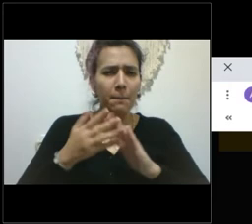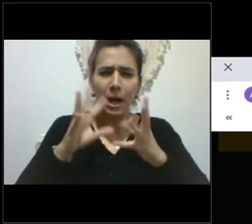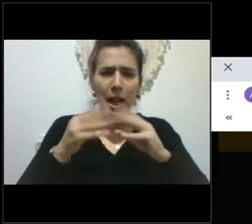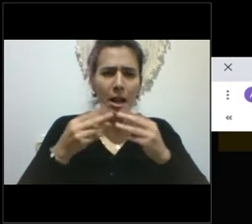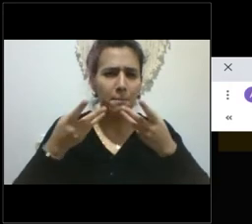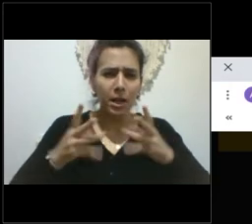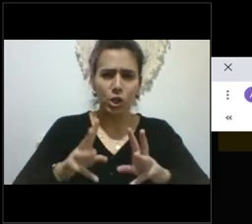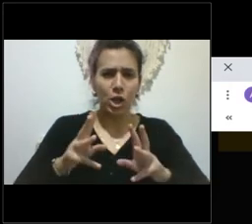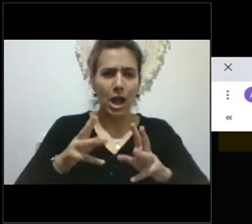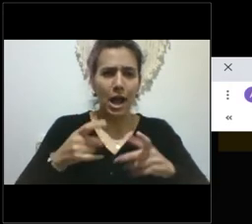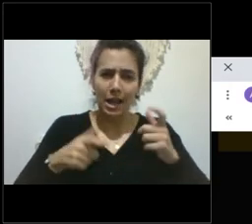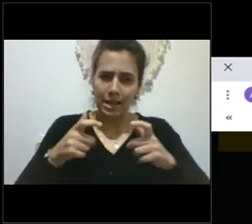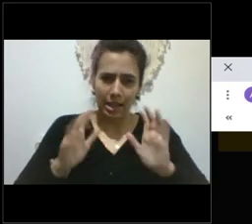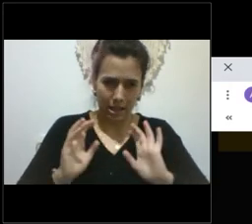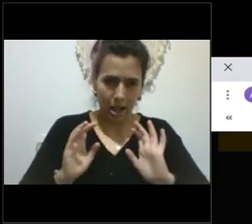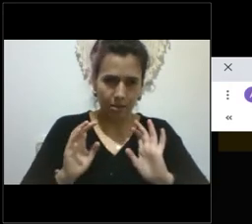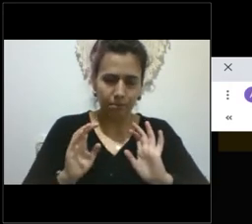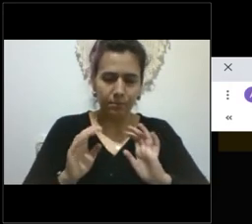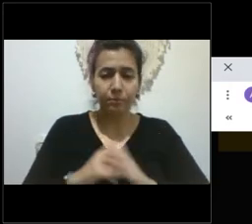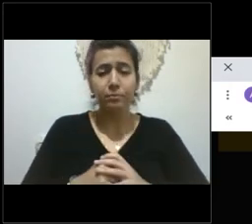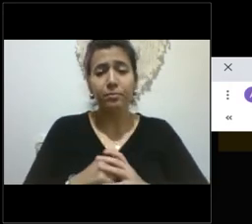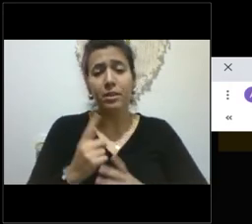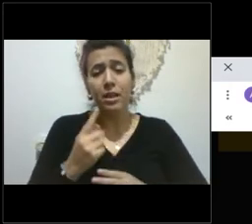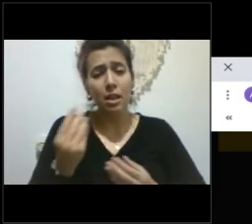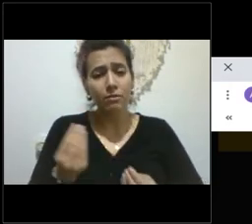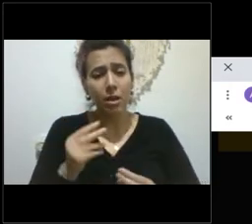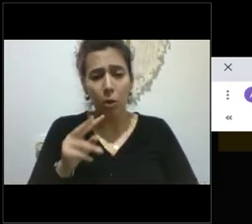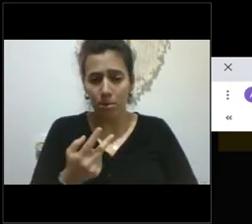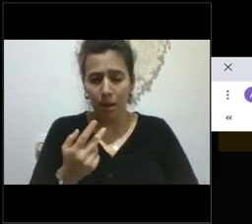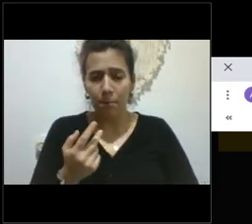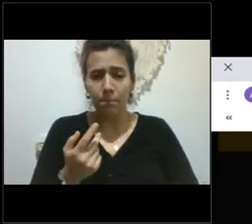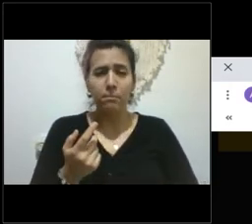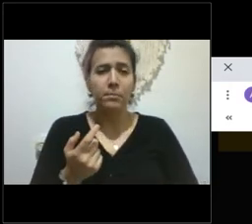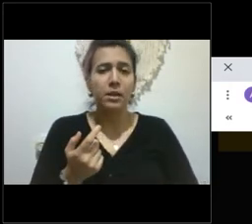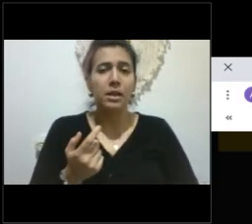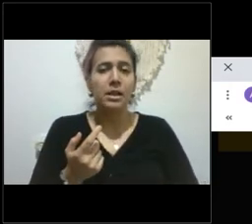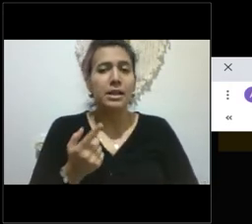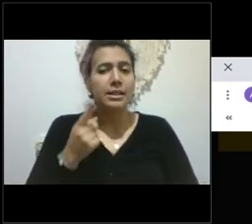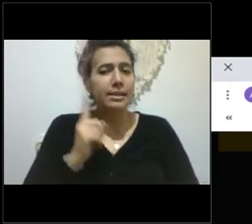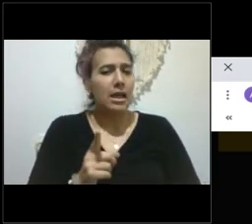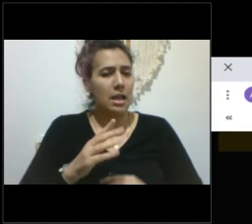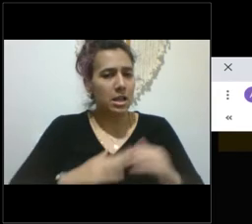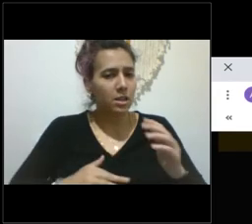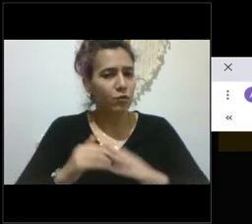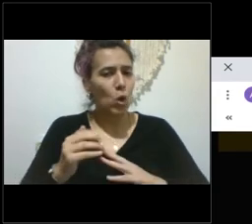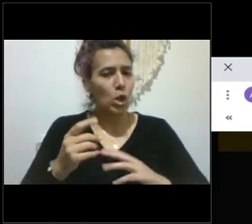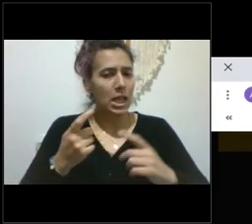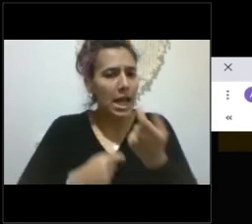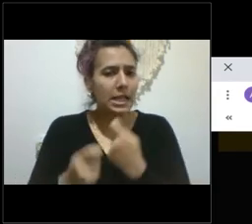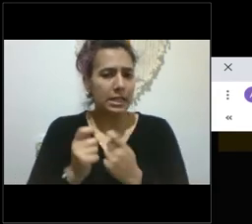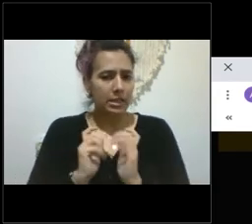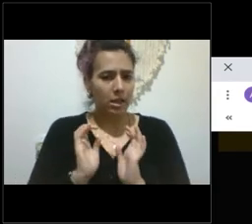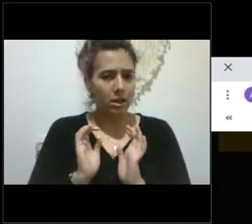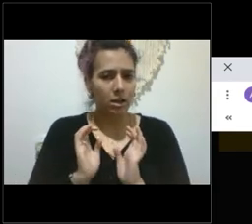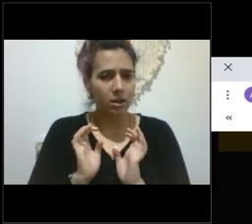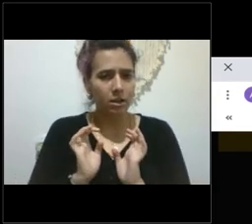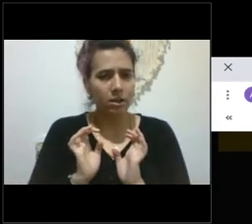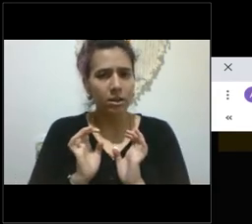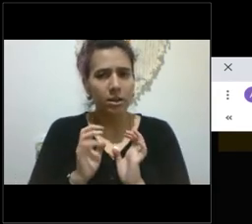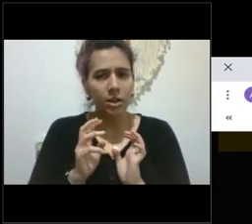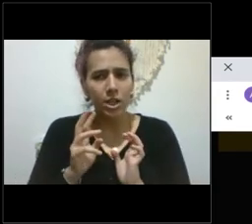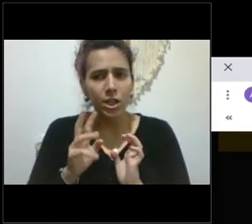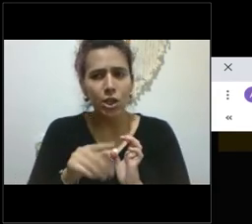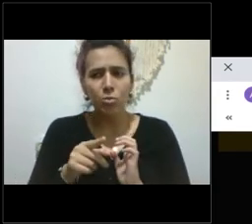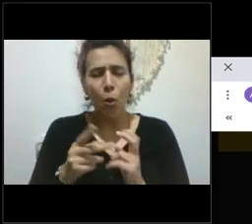ואחד הדברים ששוב, ואני אעלה את זה עוד פעם, לבנות עסק, זה החשיבות של עבודה עם